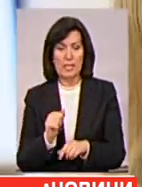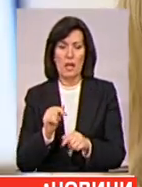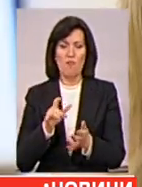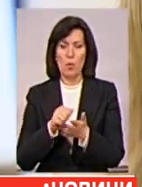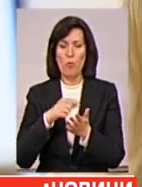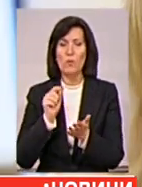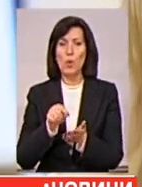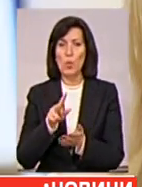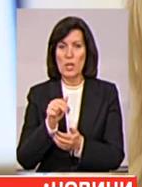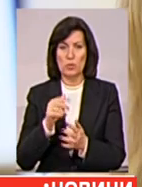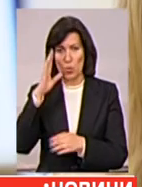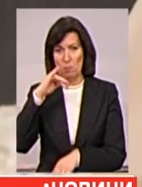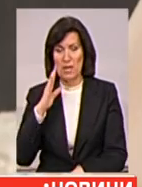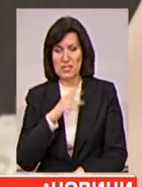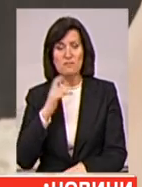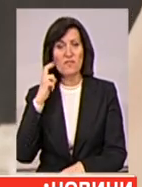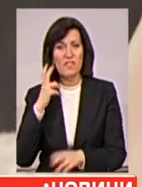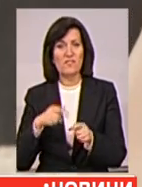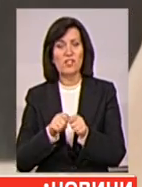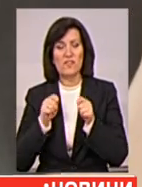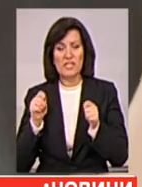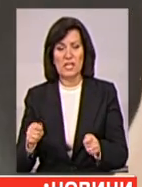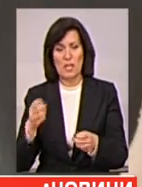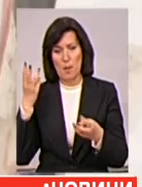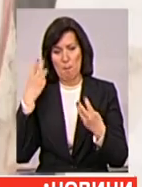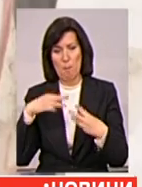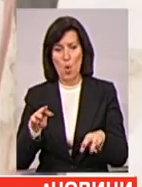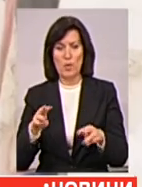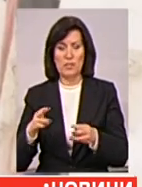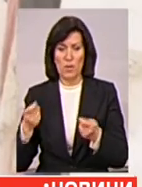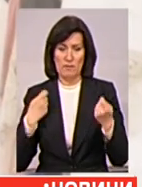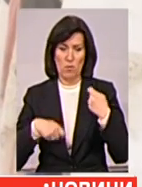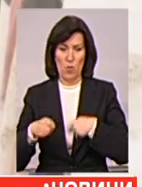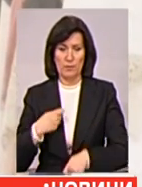окупованому Луганську – батьки. Вже в Києві вона відкрила модний дім одягу.